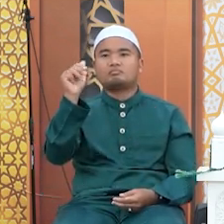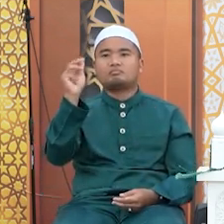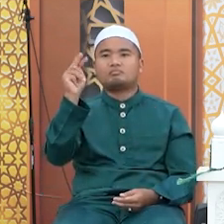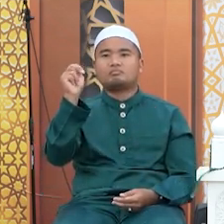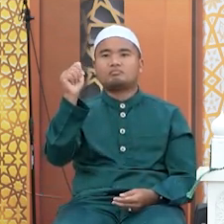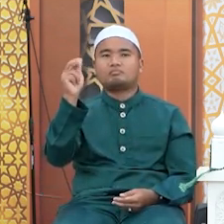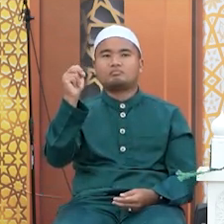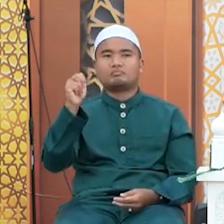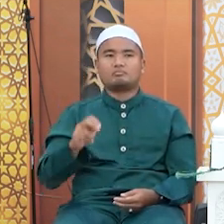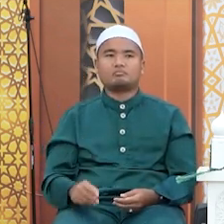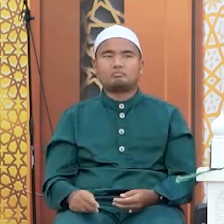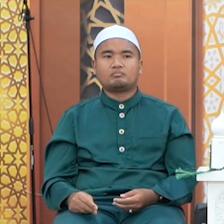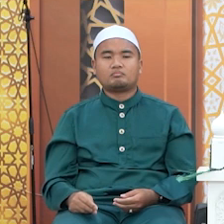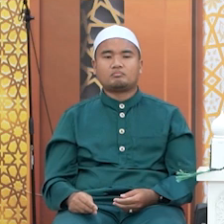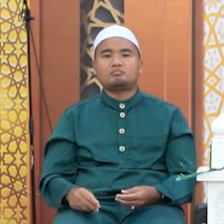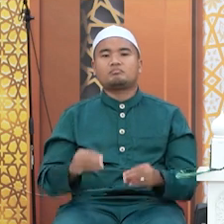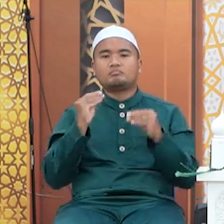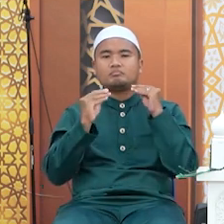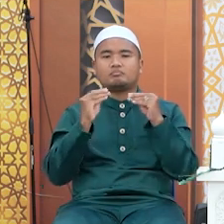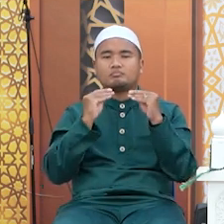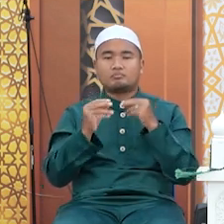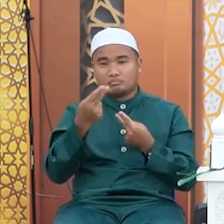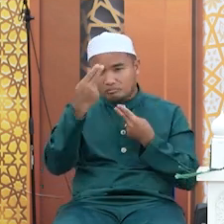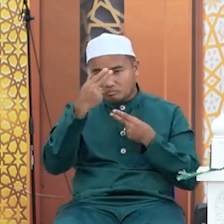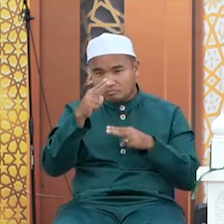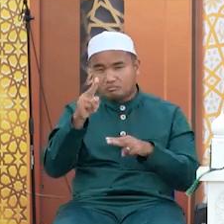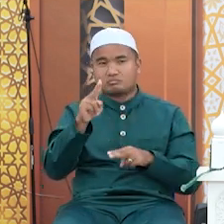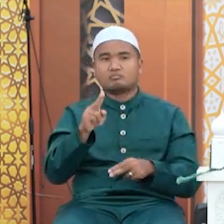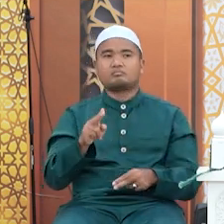Tawanan diajar supaya dihormati, diberi makan sesuai.